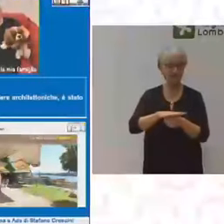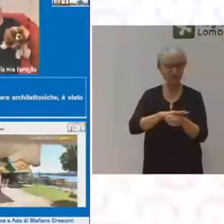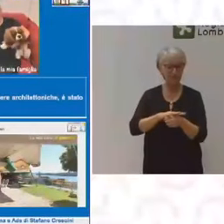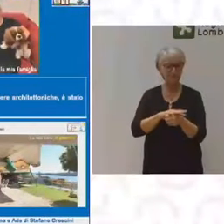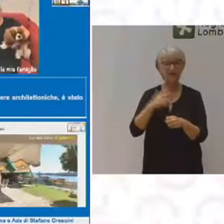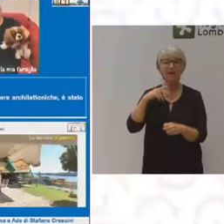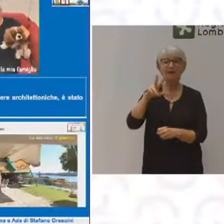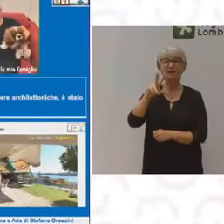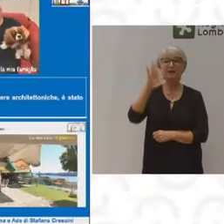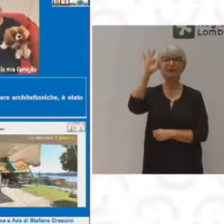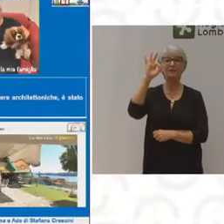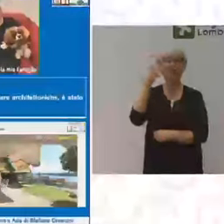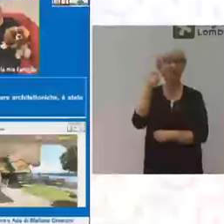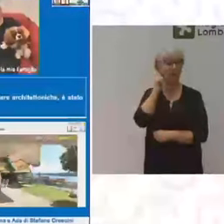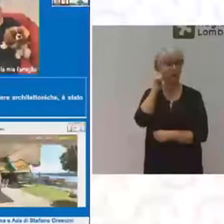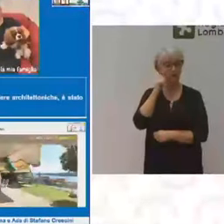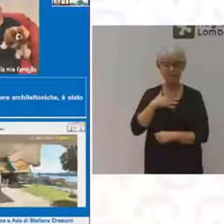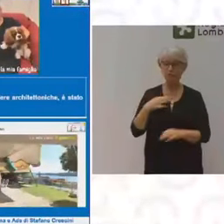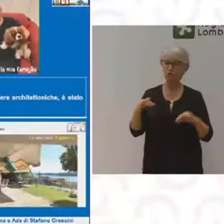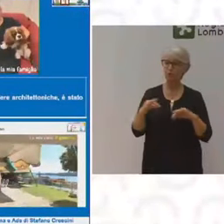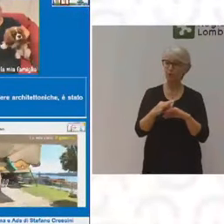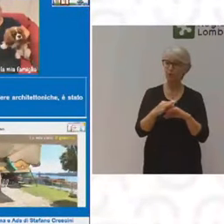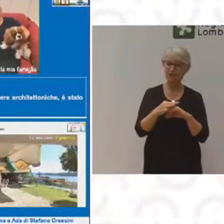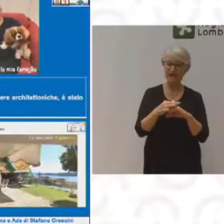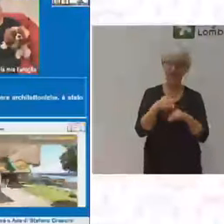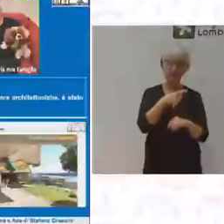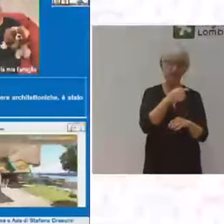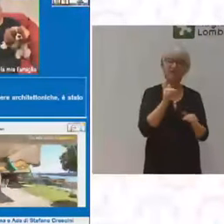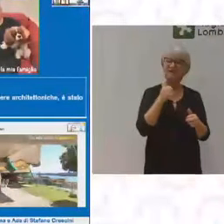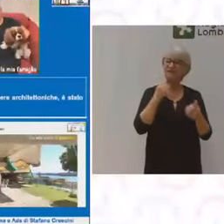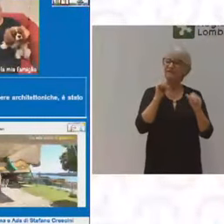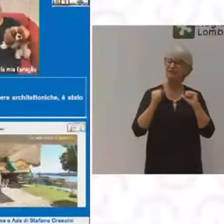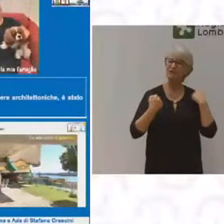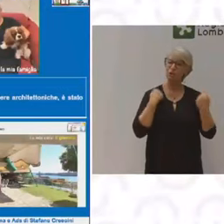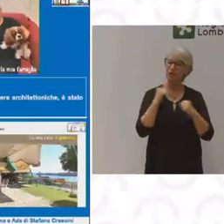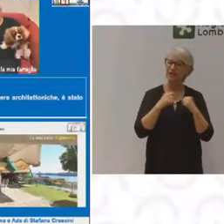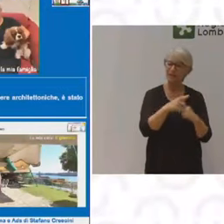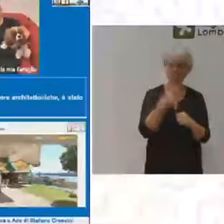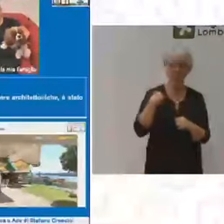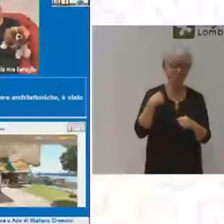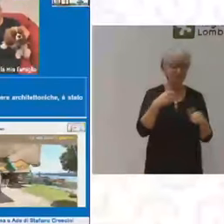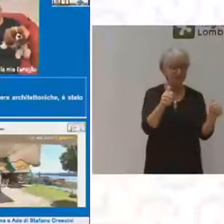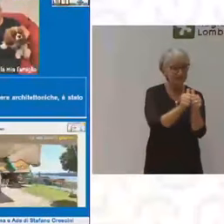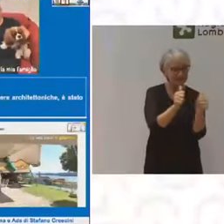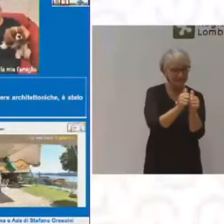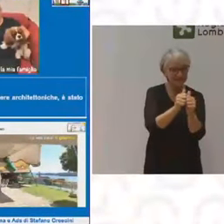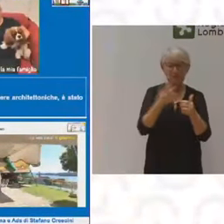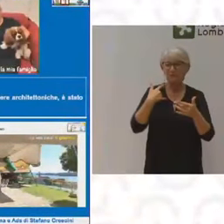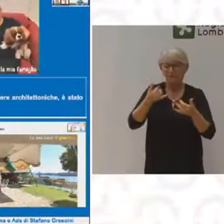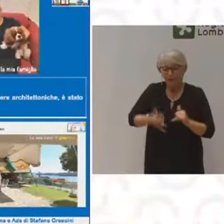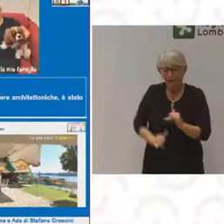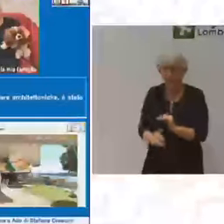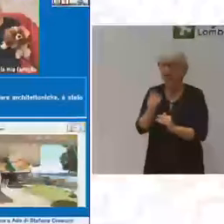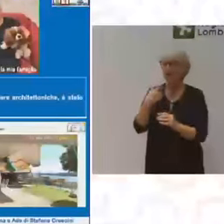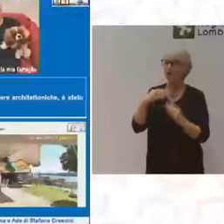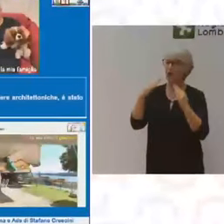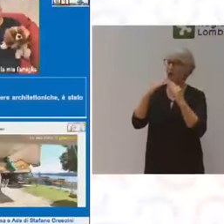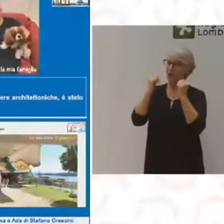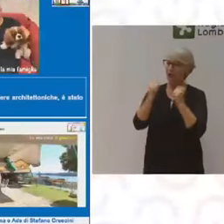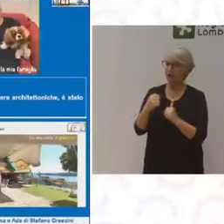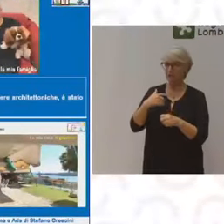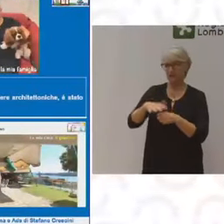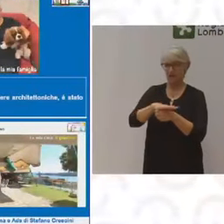suo 30° compleanno mi sono sposata con il suo fisioterapista di tutta una vita. Stefano, fin dalla nascita, abita nella mia casa